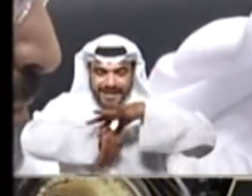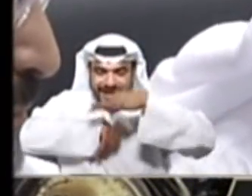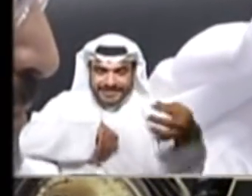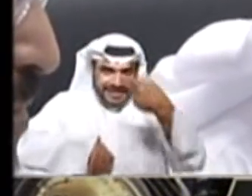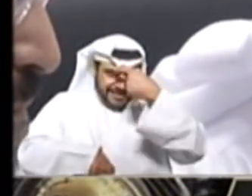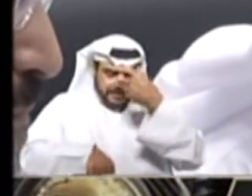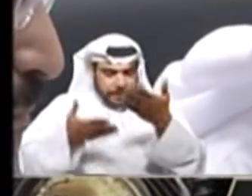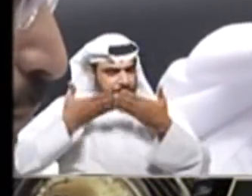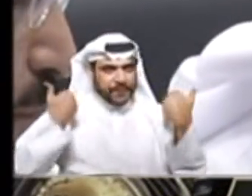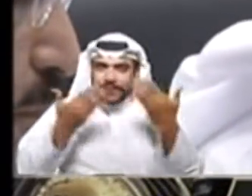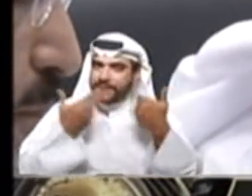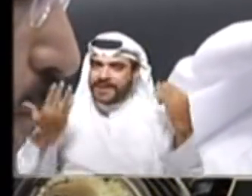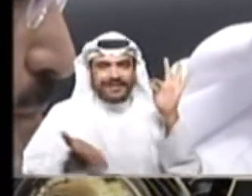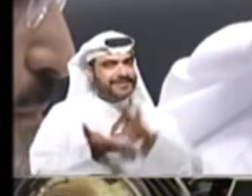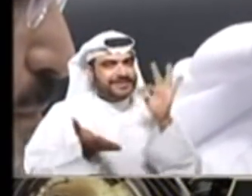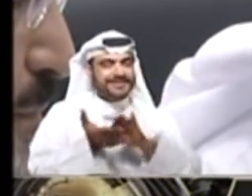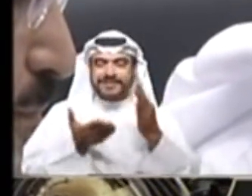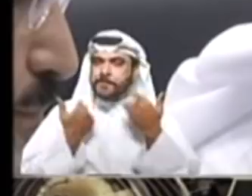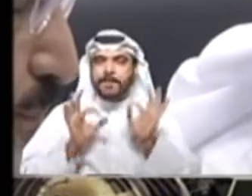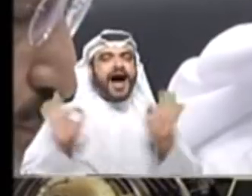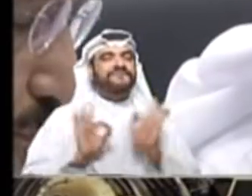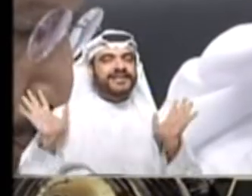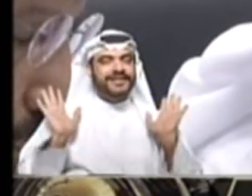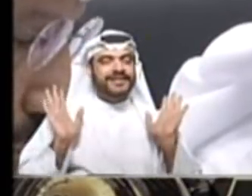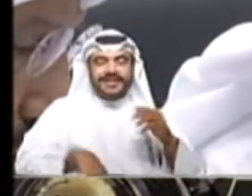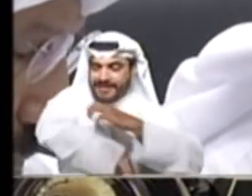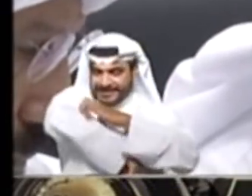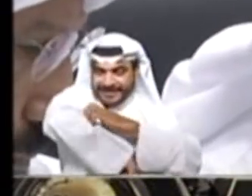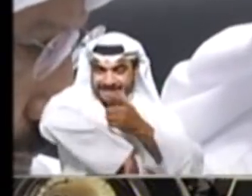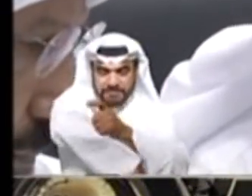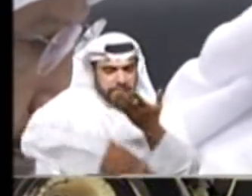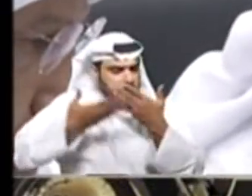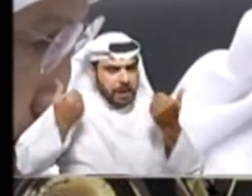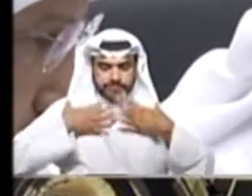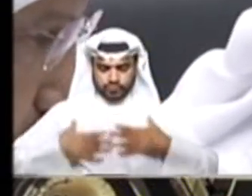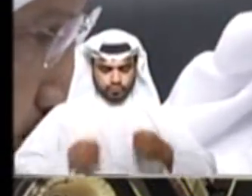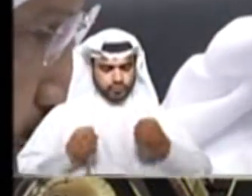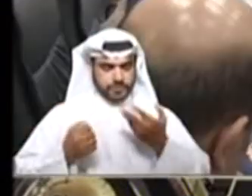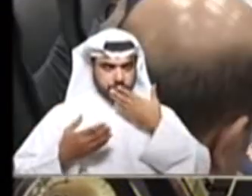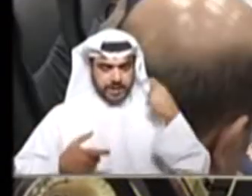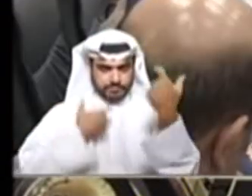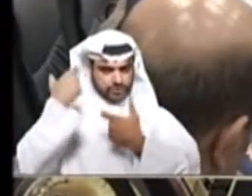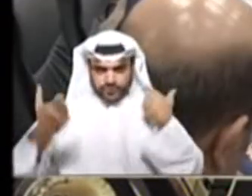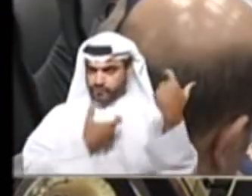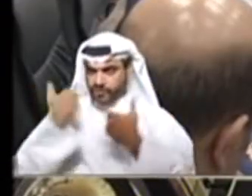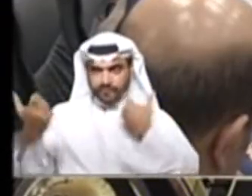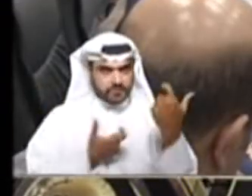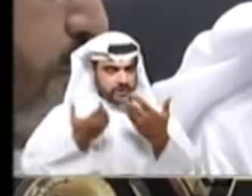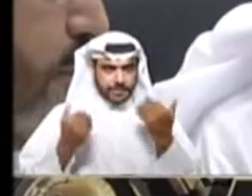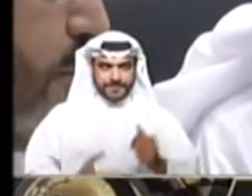على تواصل دائم مع وزارة الصحة لمتابعة صحة الطلبة من خلال إجراء المسوحات